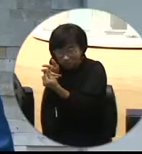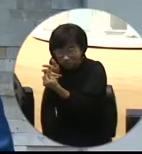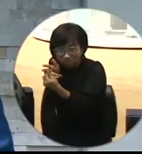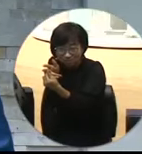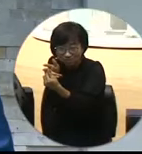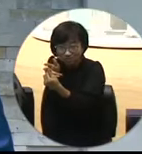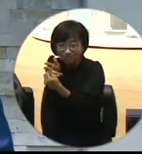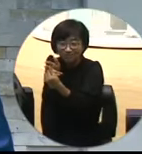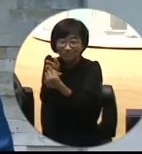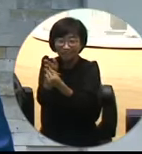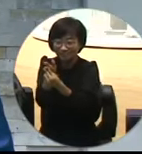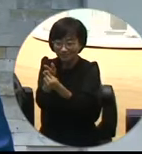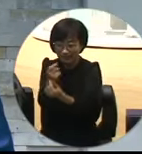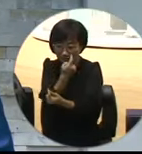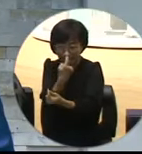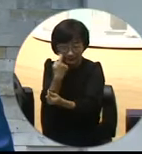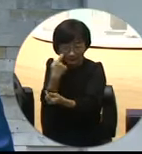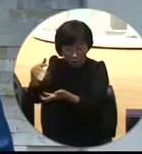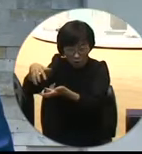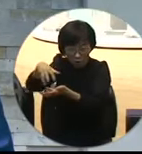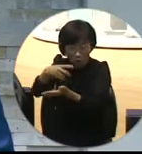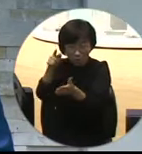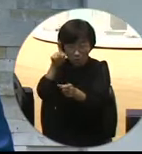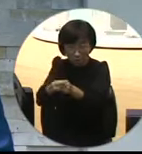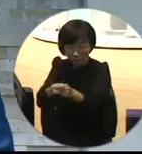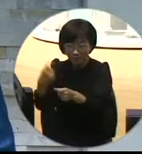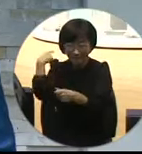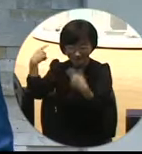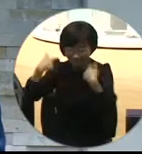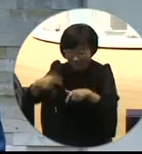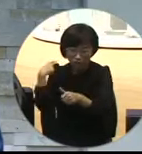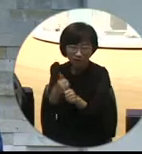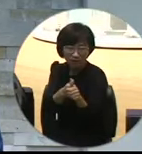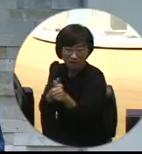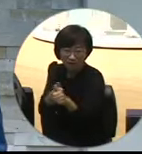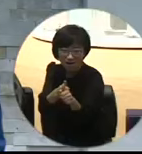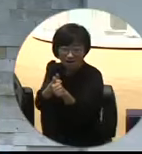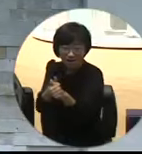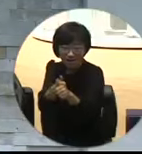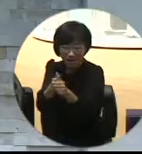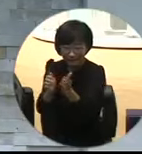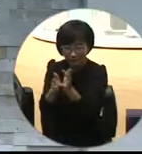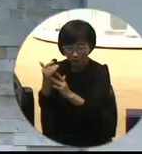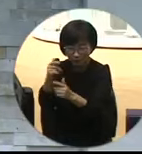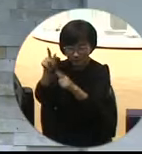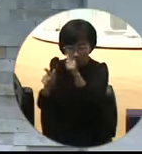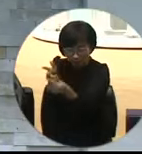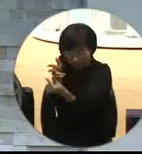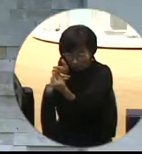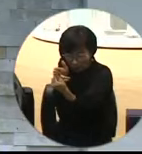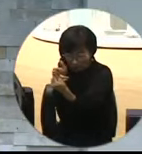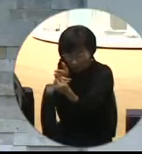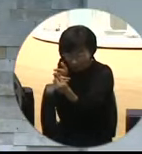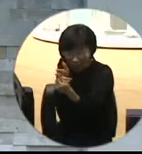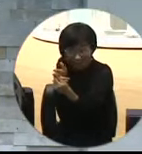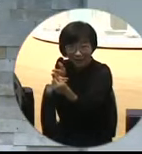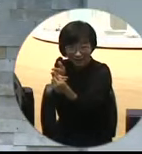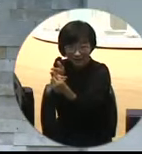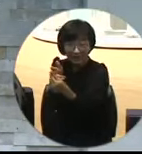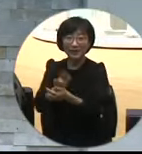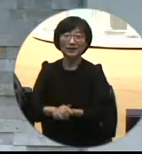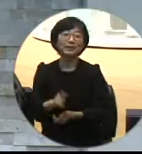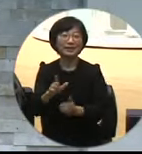증거를 파악하기 위해서 따라다녔어요. 그래서 예수님이 일거수일투족을 다 살펴보고 있습니다.